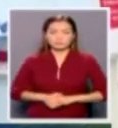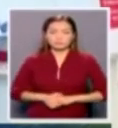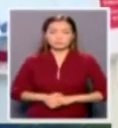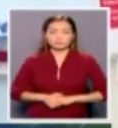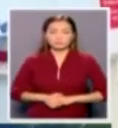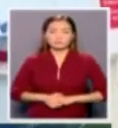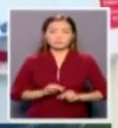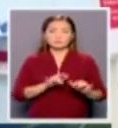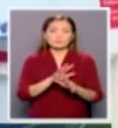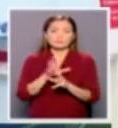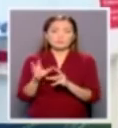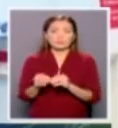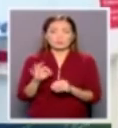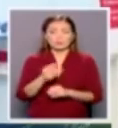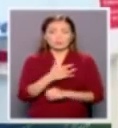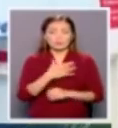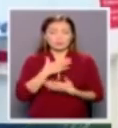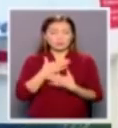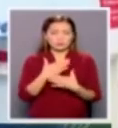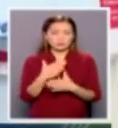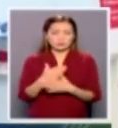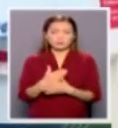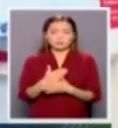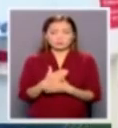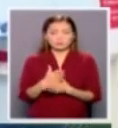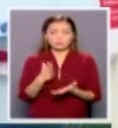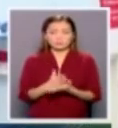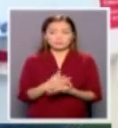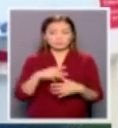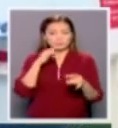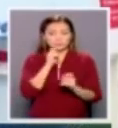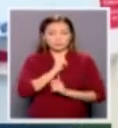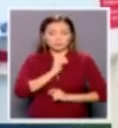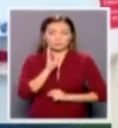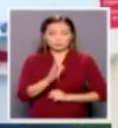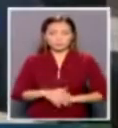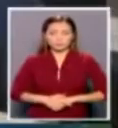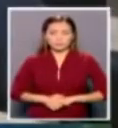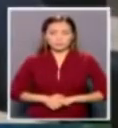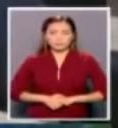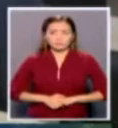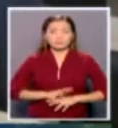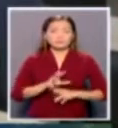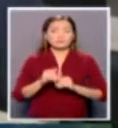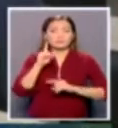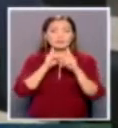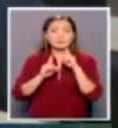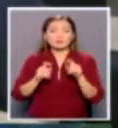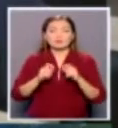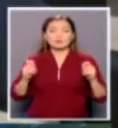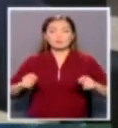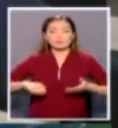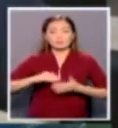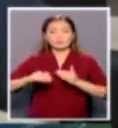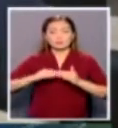то, что я делаю от всего сердца, от чистого сердца, и даже не ожидала, что получу такую награду. В рамках форума на открытой